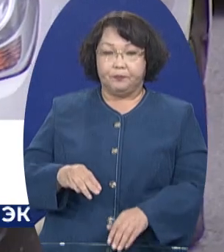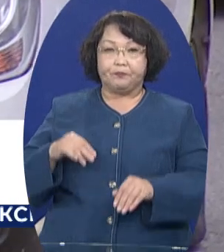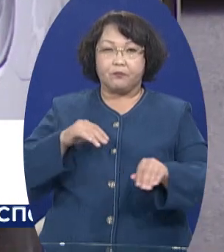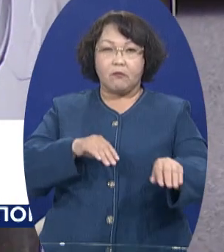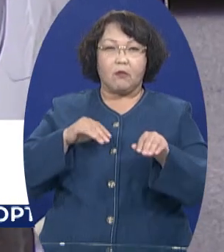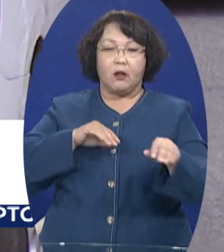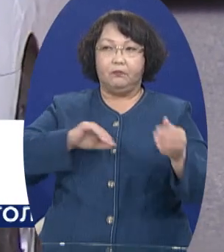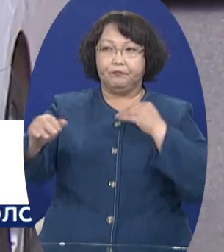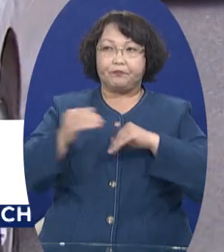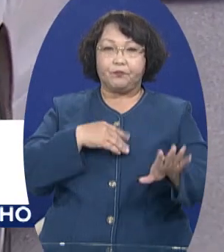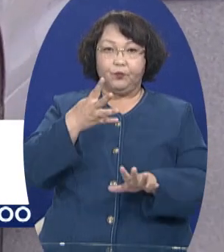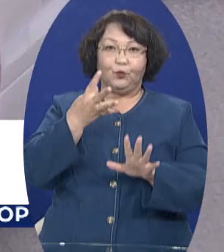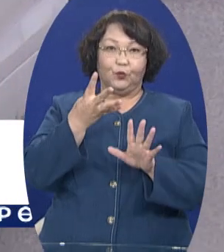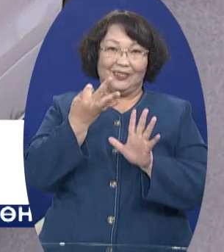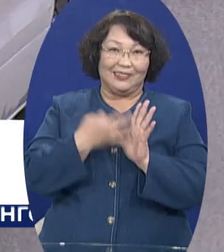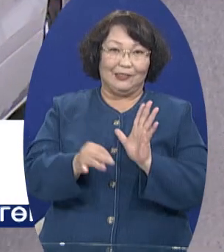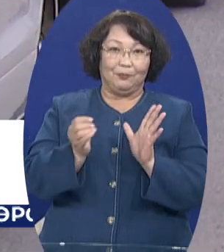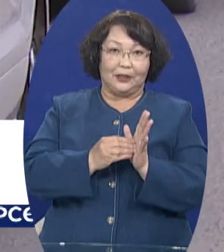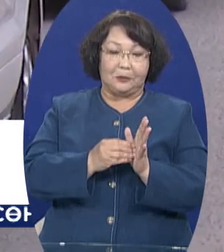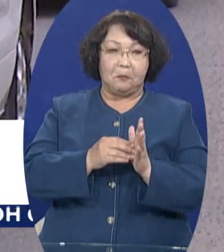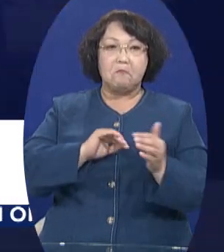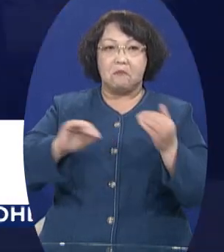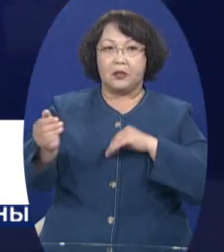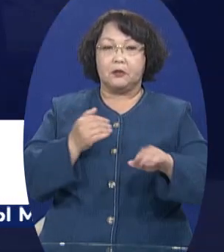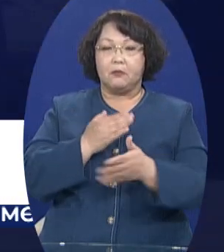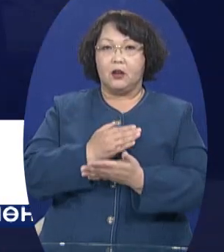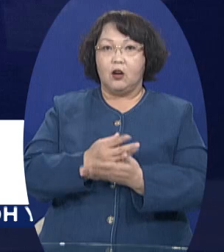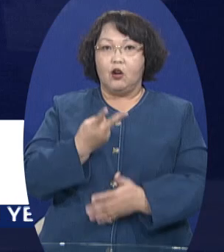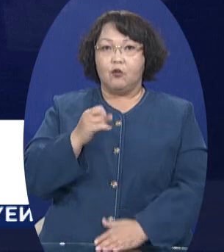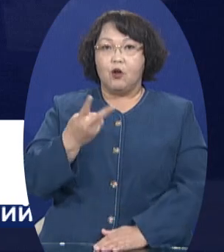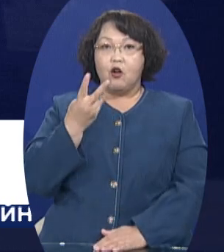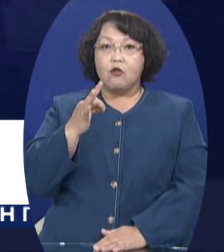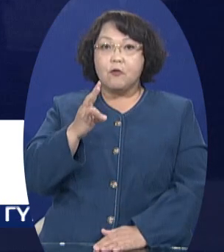мянган автомашин давхарцсан тоогоор оролцож байна. Мөн 2020 онд